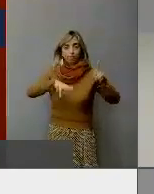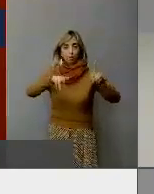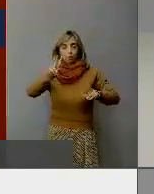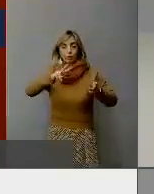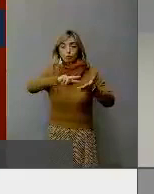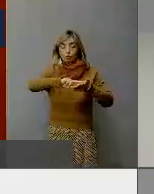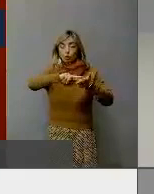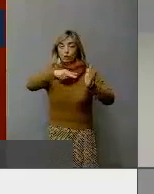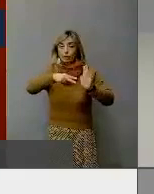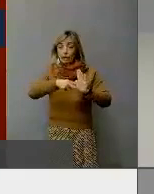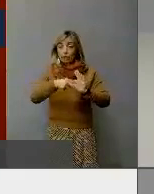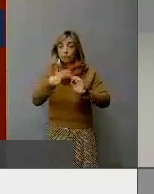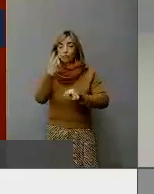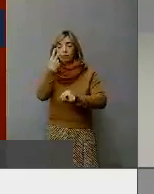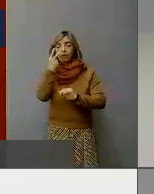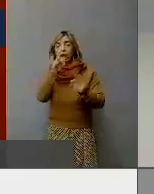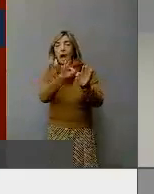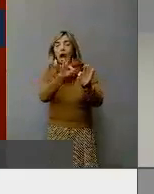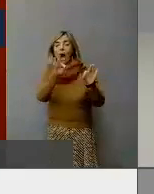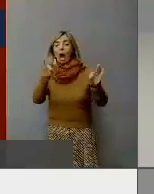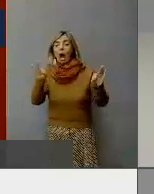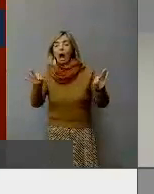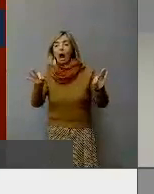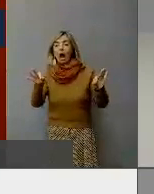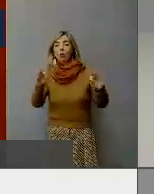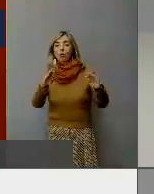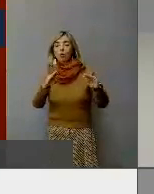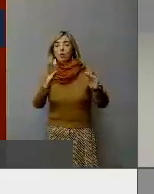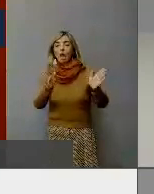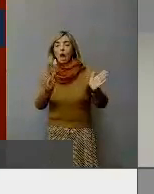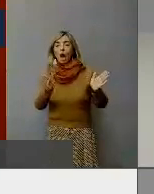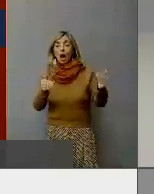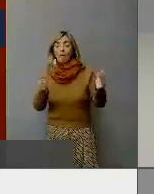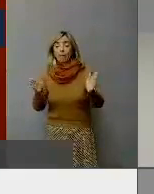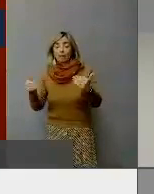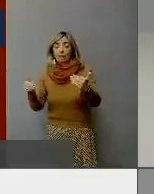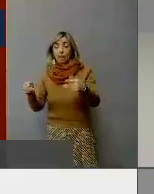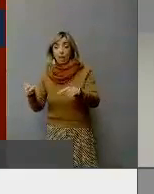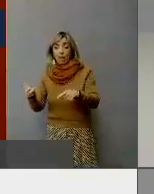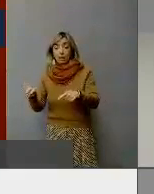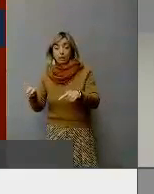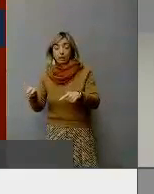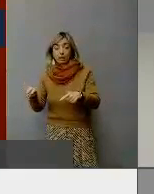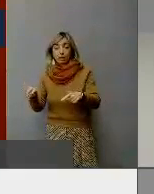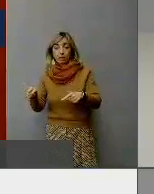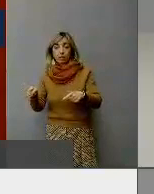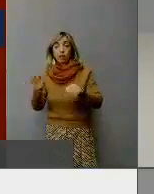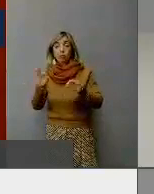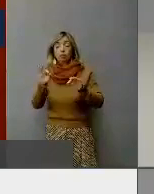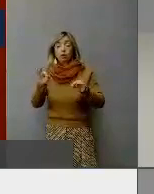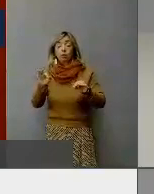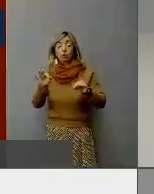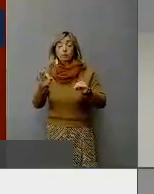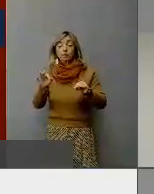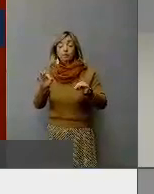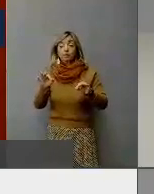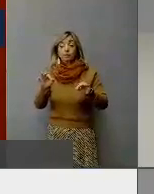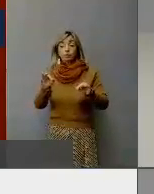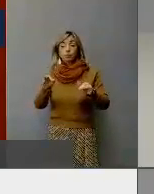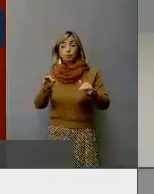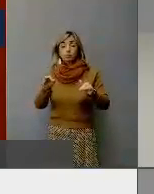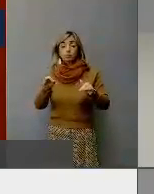appartamenti e immobili di fatto quelli che si affacciano su quello che sarà il